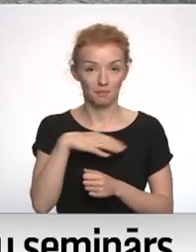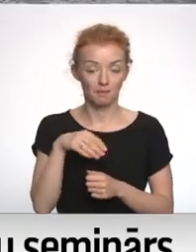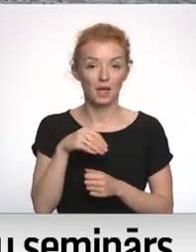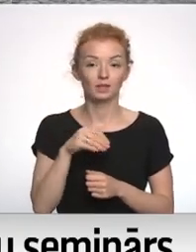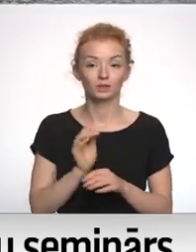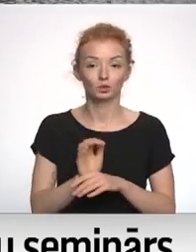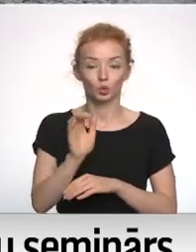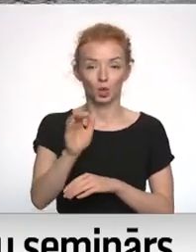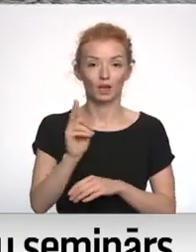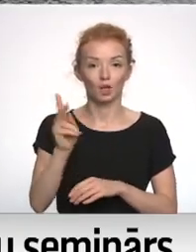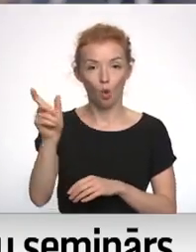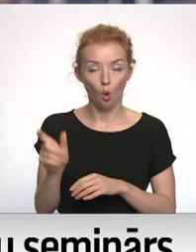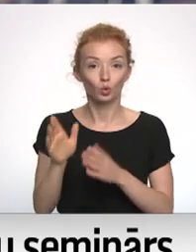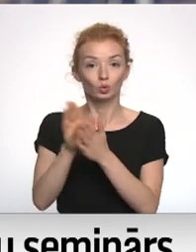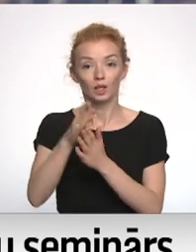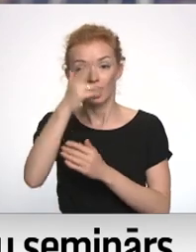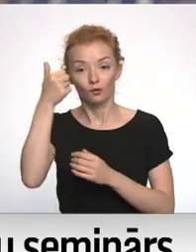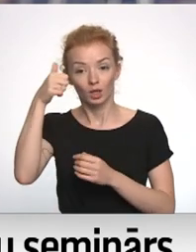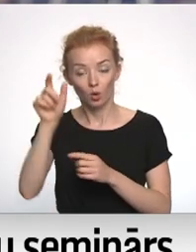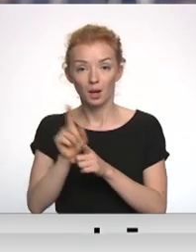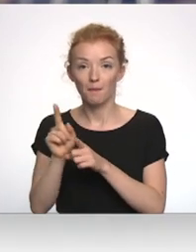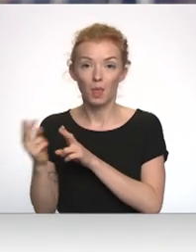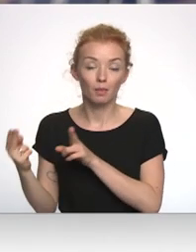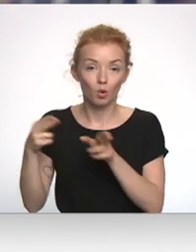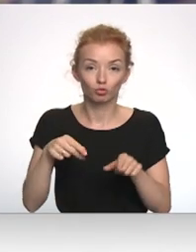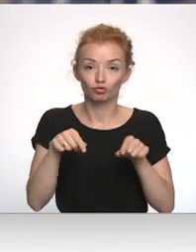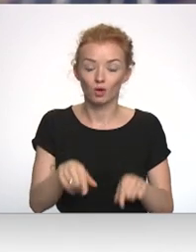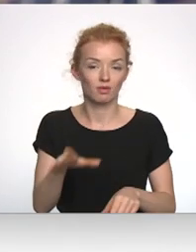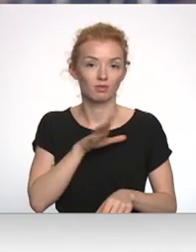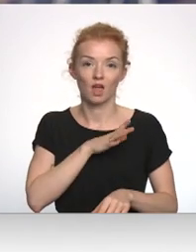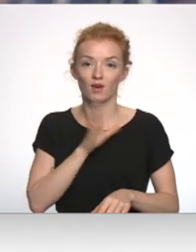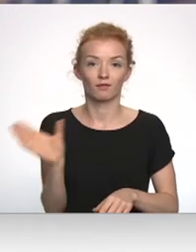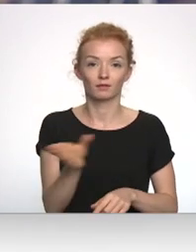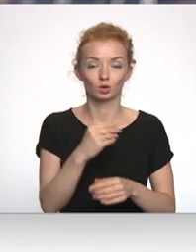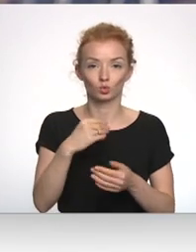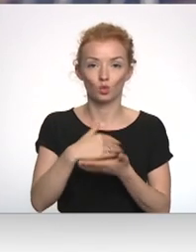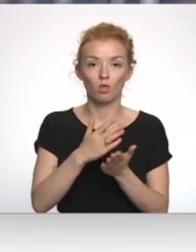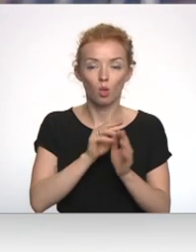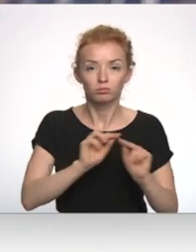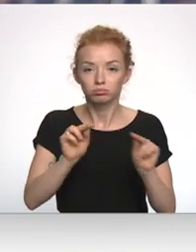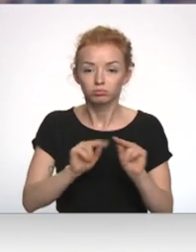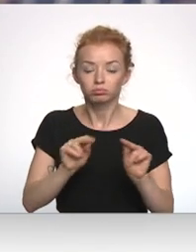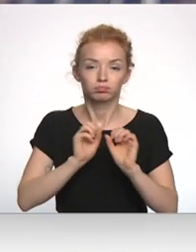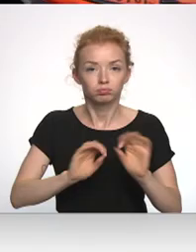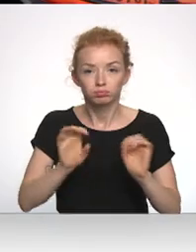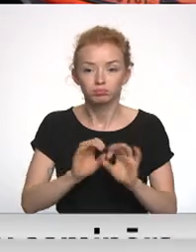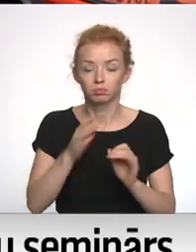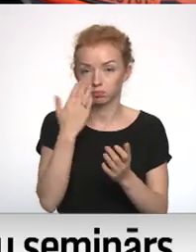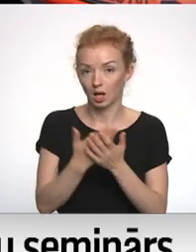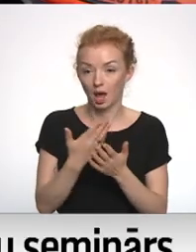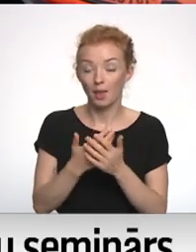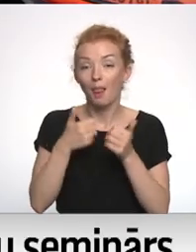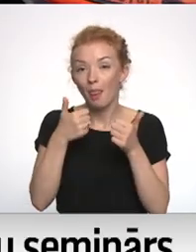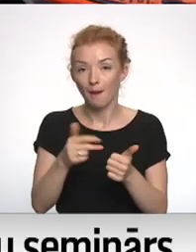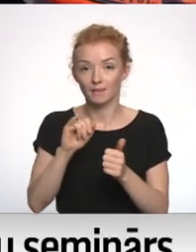piemēram aizsūtam kinologu uz Lietuvu Igauniju, atbraucot uz šejien, viņš nevar visam piemēram visai nodaļai iemācīt to, ko viņš vai izstāstīt, parādīt. Ir ļoti labi, ja